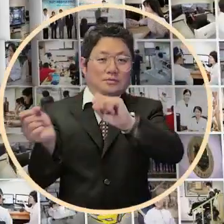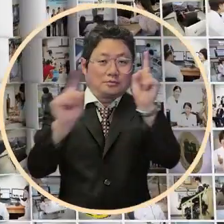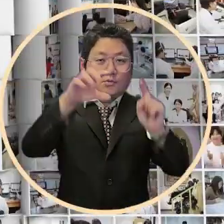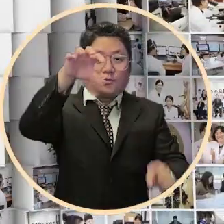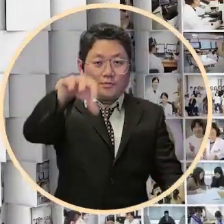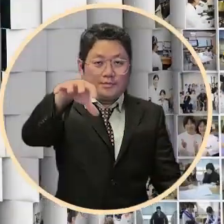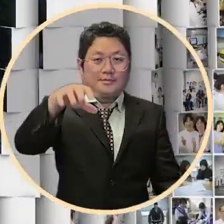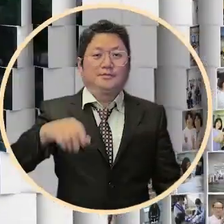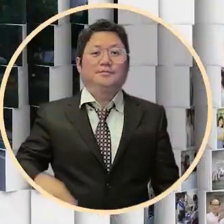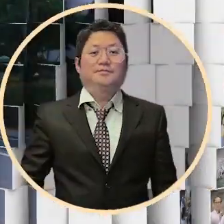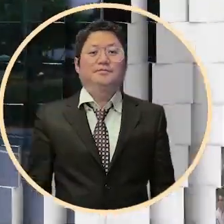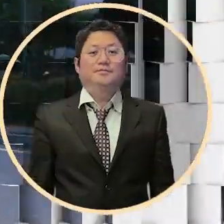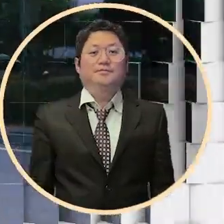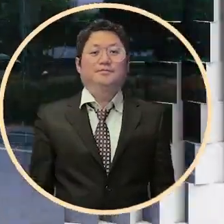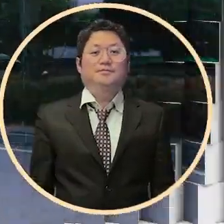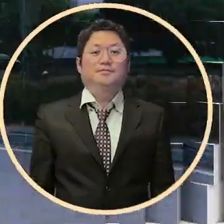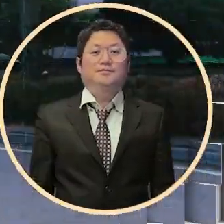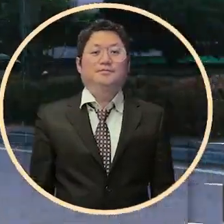국립재활원.